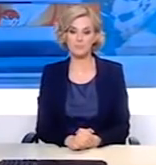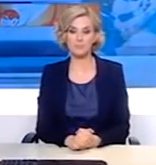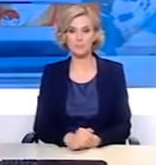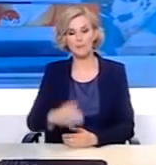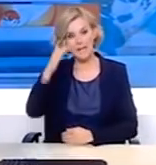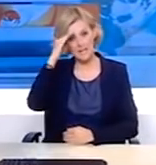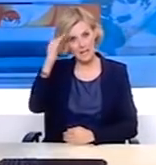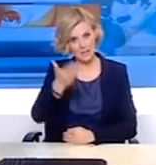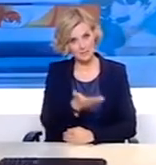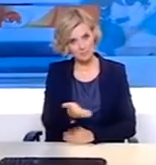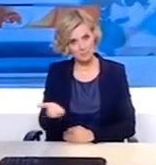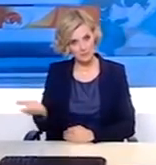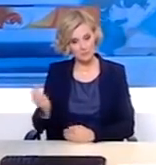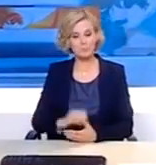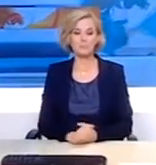Καλησπέρα σας.